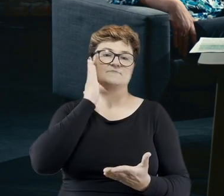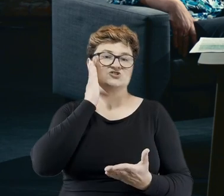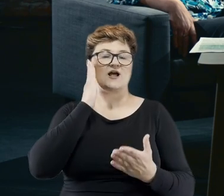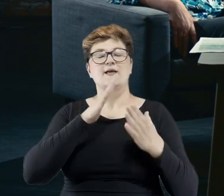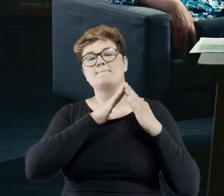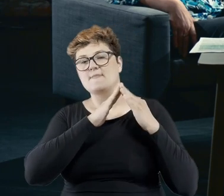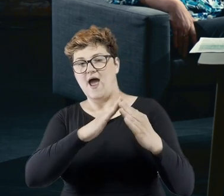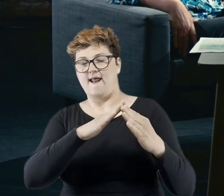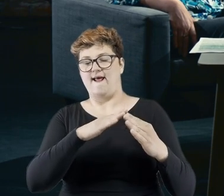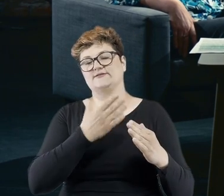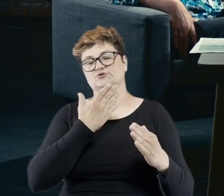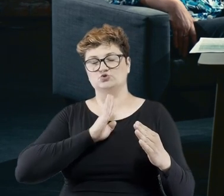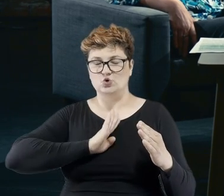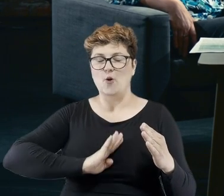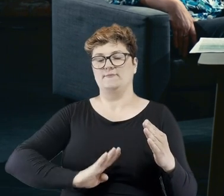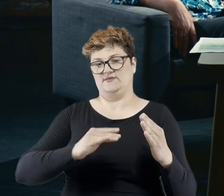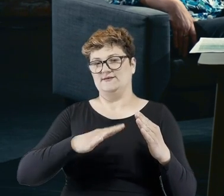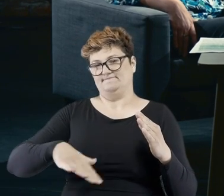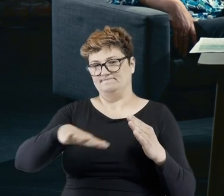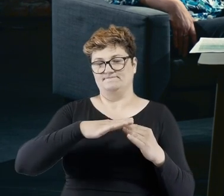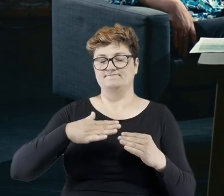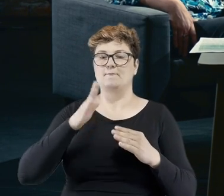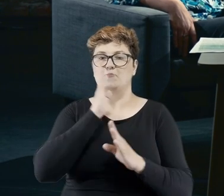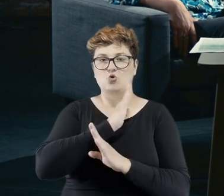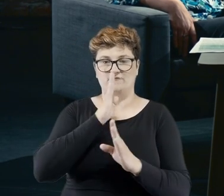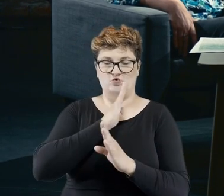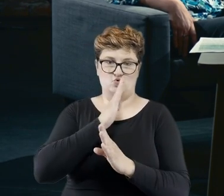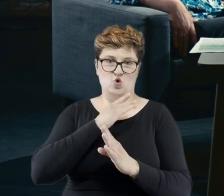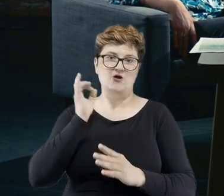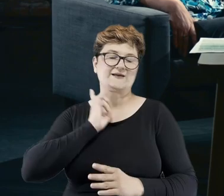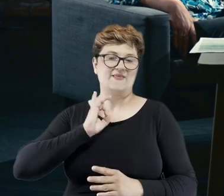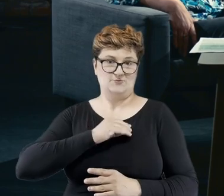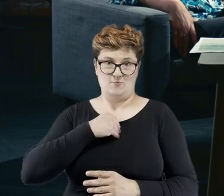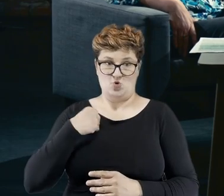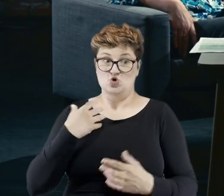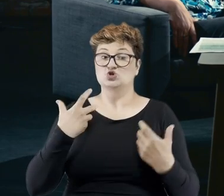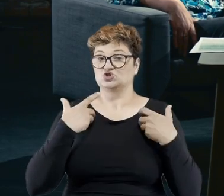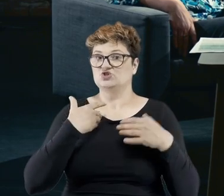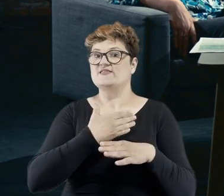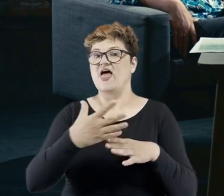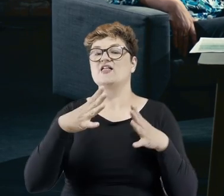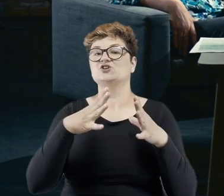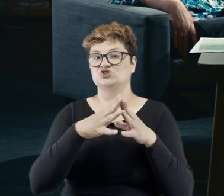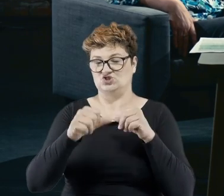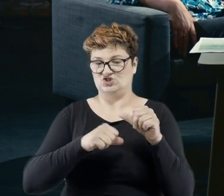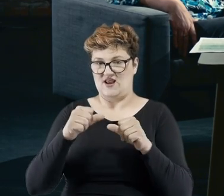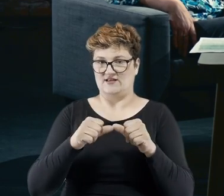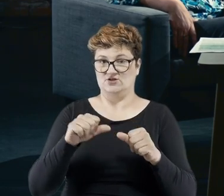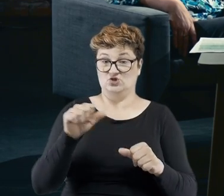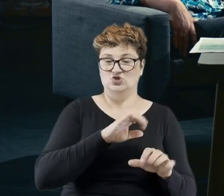w skromnym baraku na podwórku Gimnazjum Polskiego i żyje jeszcze 10 lat